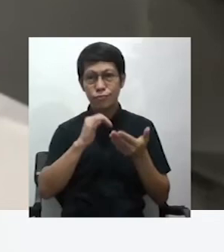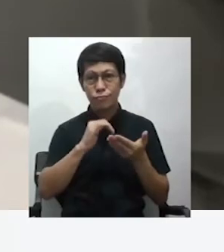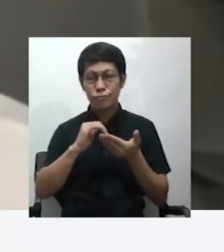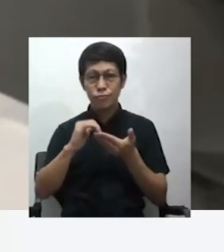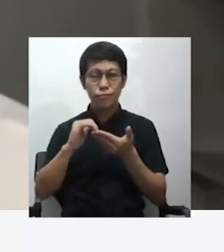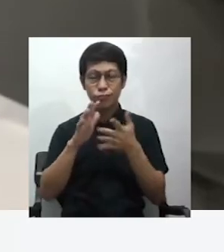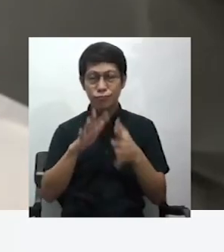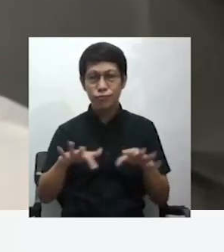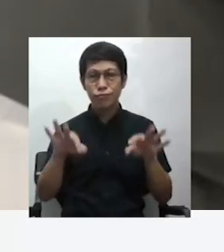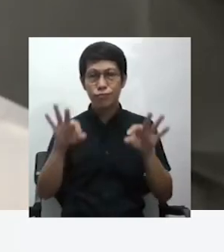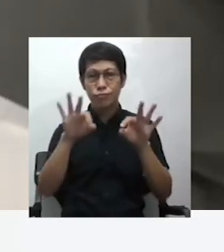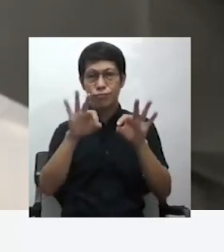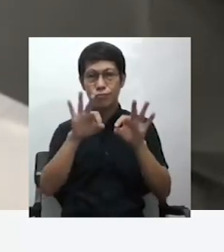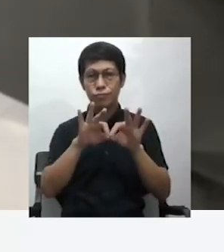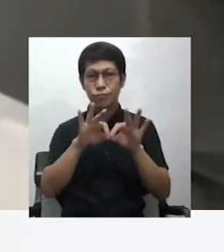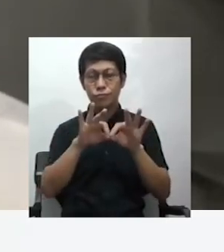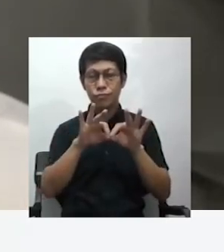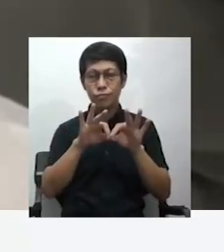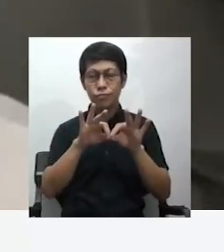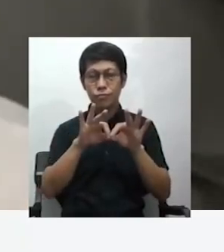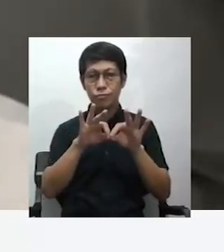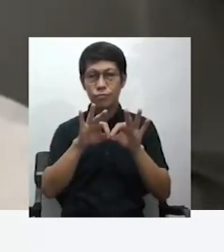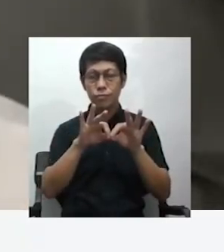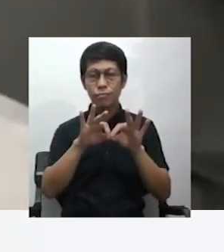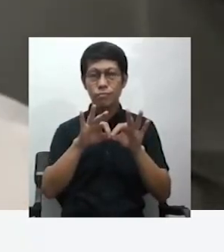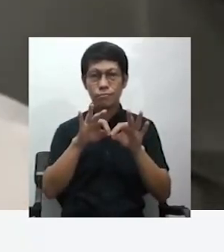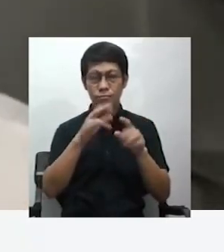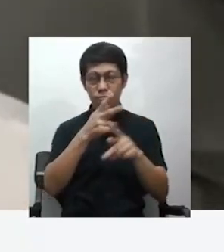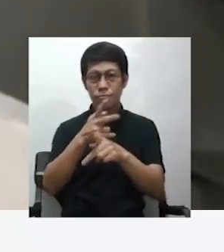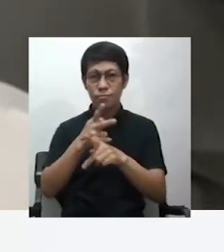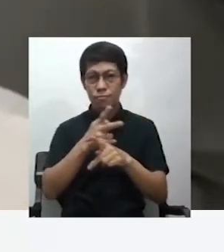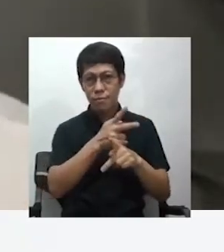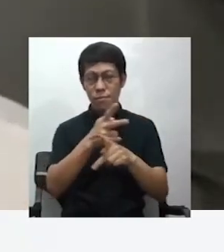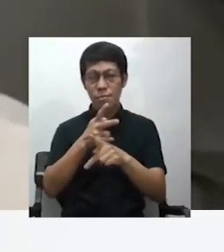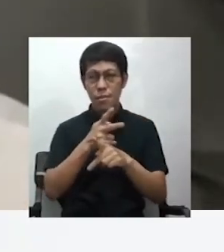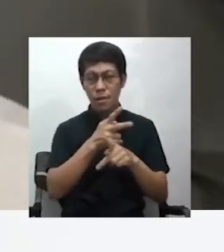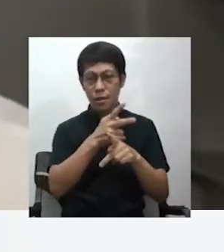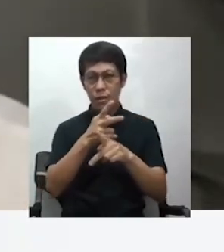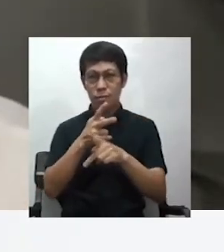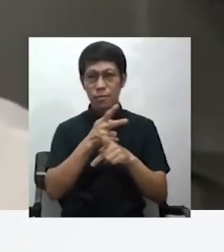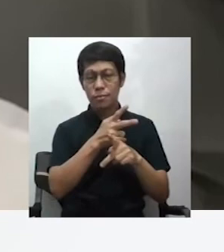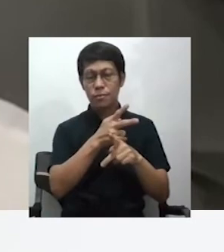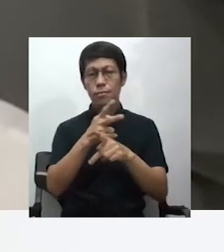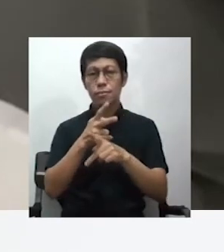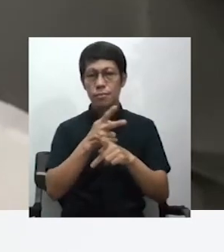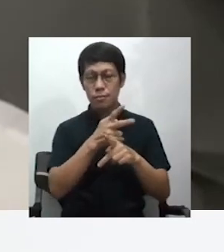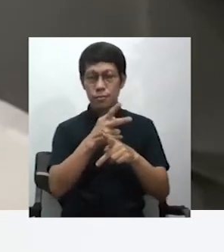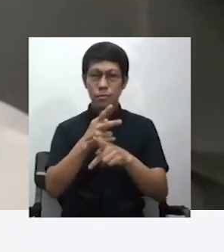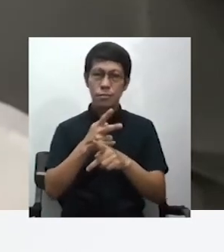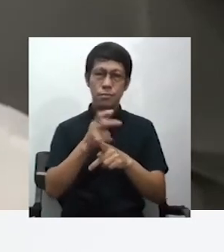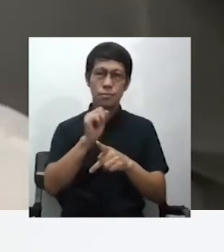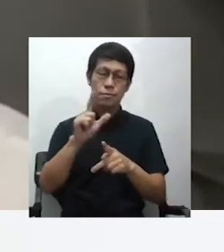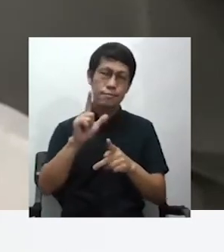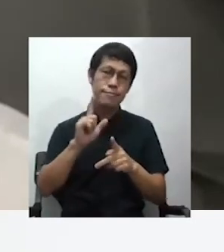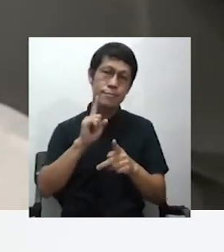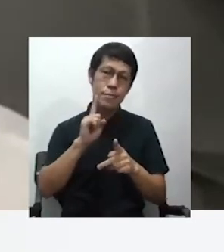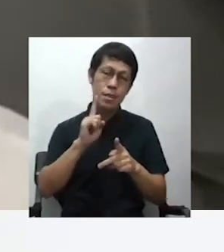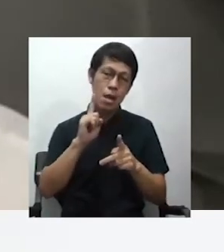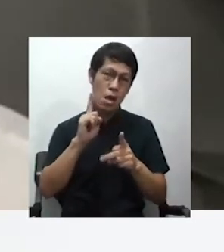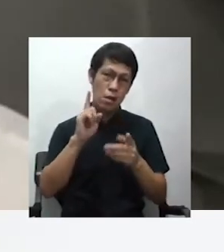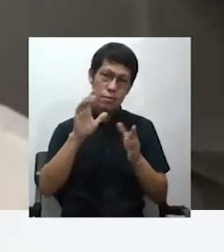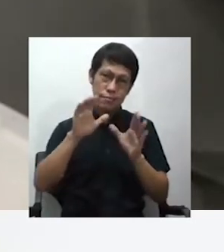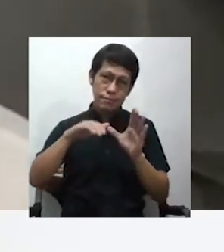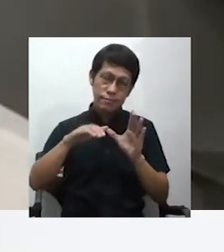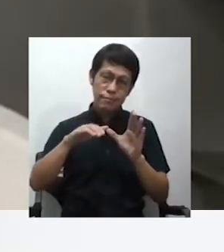Napaka-importante ng iyong kontribusyon sa kapwa ko, Malco, at sa pag-aruga at pagkalinga sa